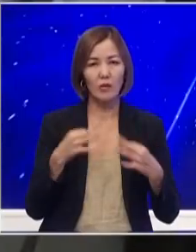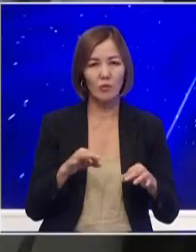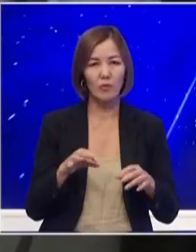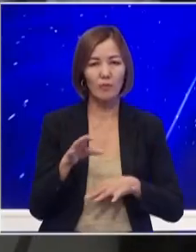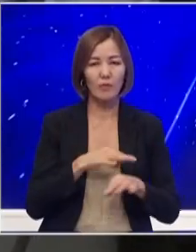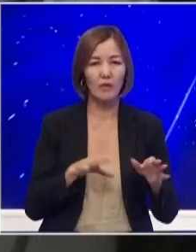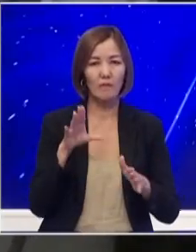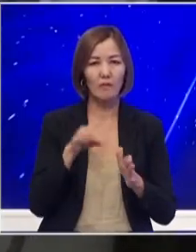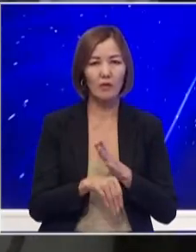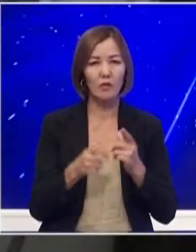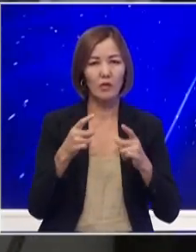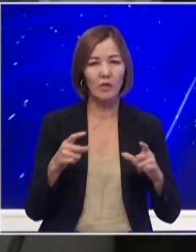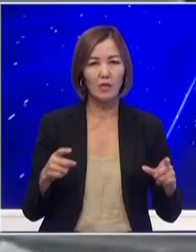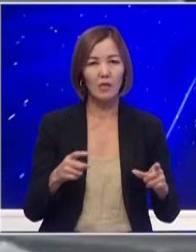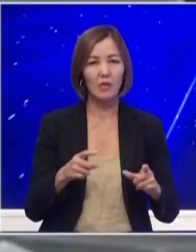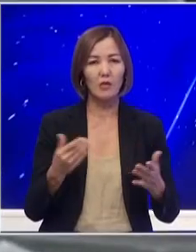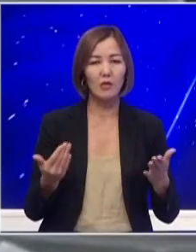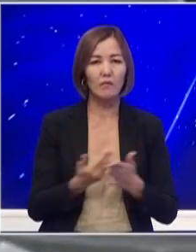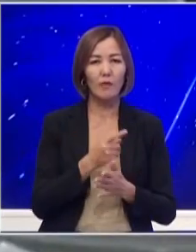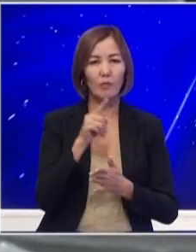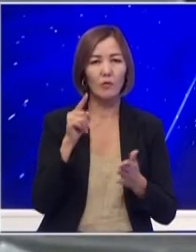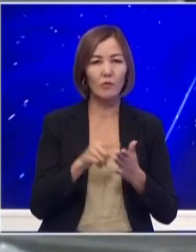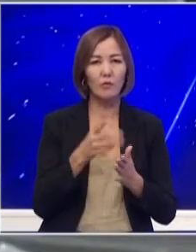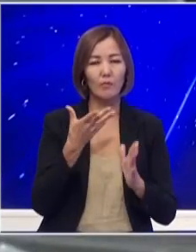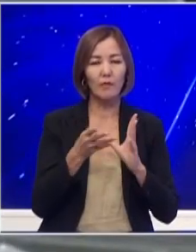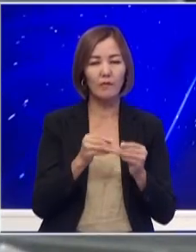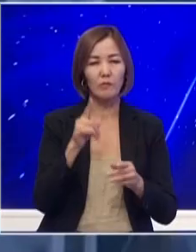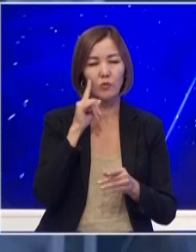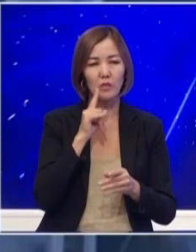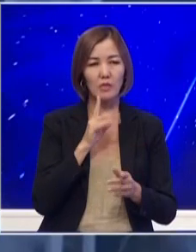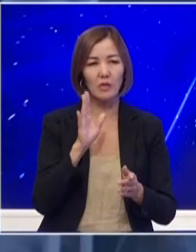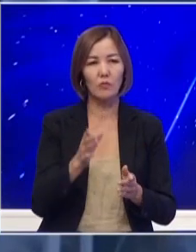внедрит эту экзаменационную модель с обновленными вопросами по всей стране.